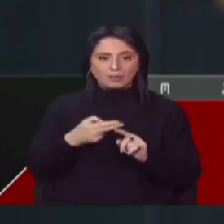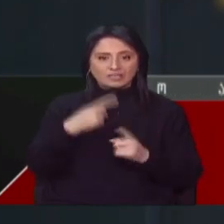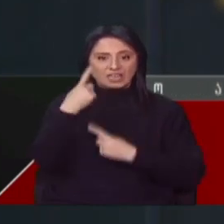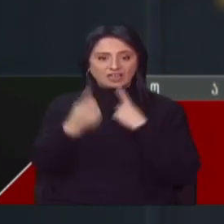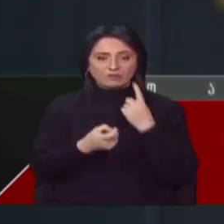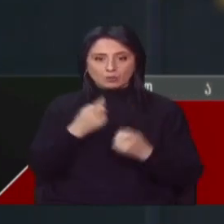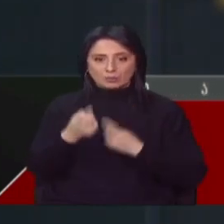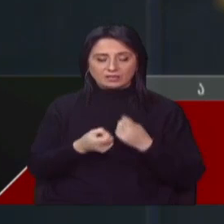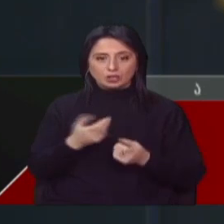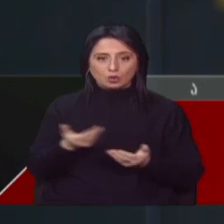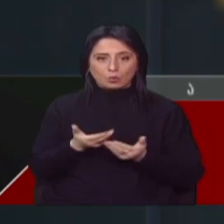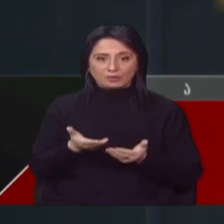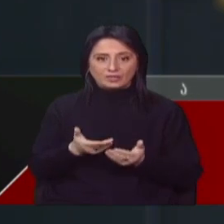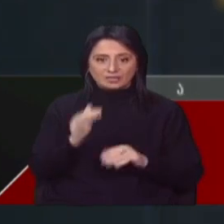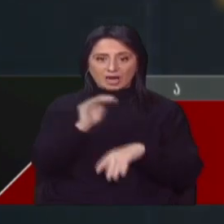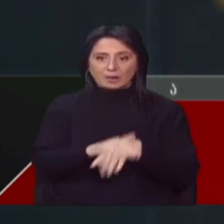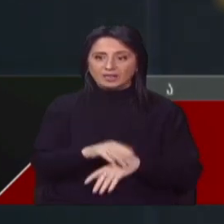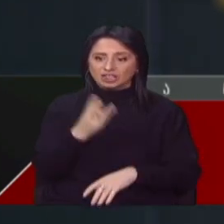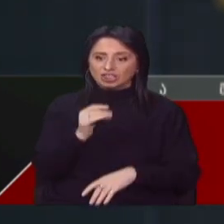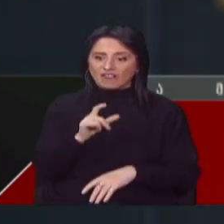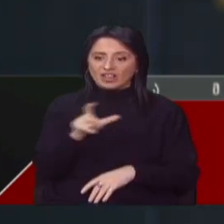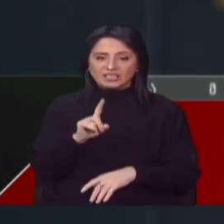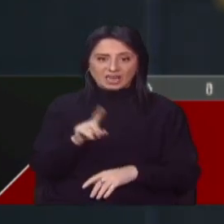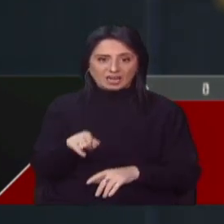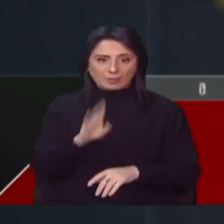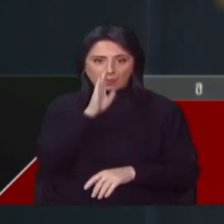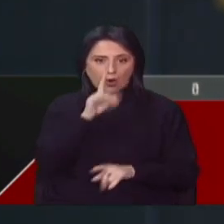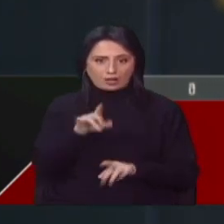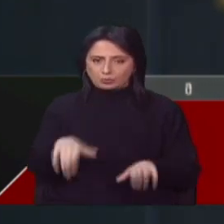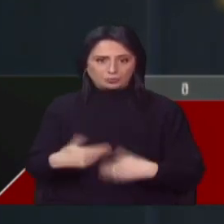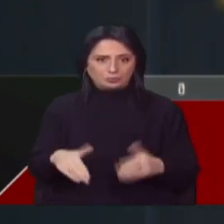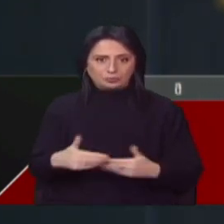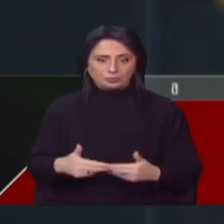ინფორმაცია, რომელიც ამხელდა როინ შავაძეს რაიმე სახის მოღალატეობრივ ქმედებებში.